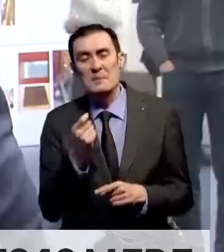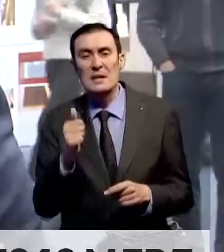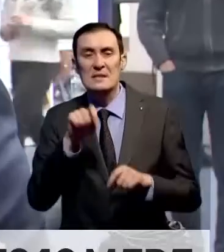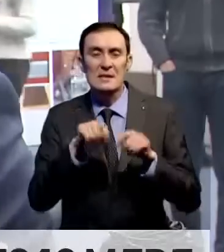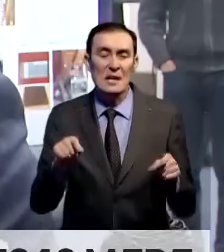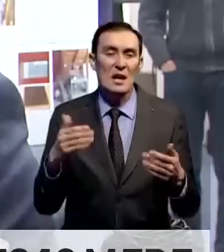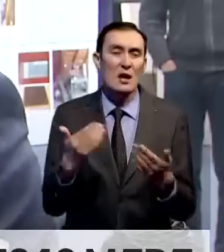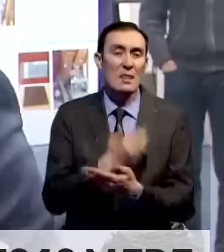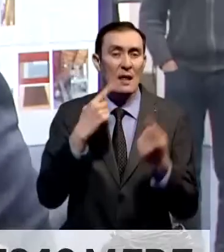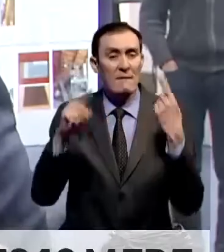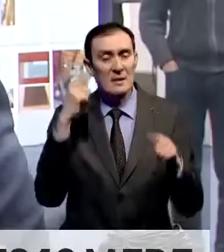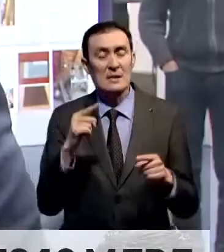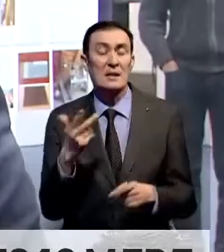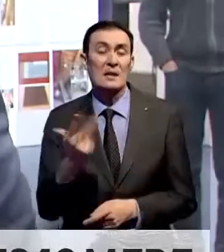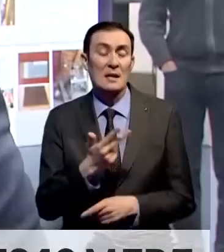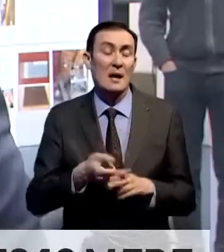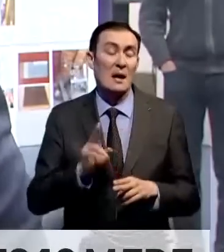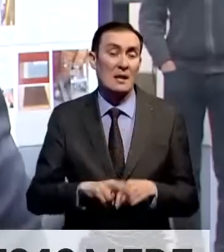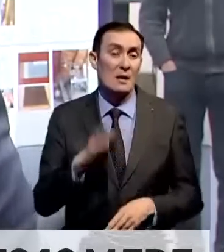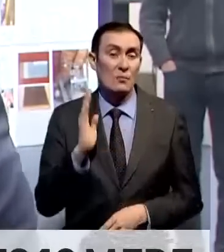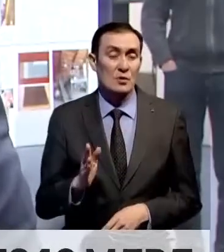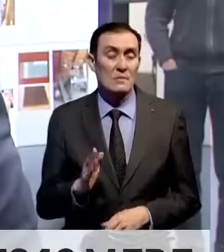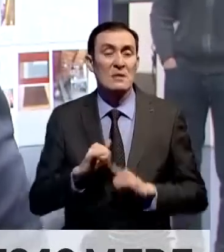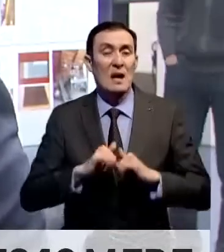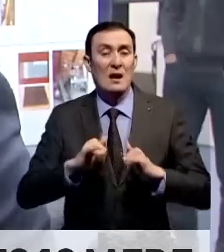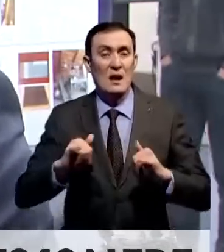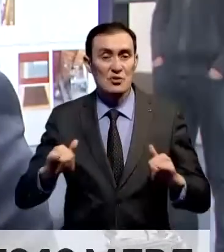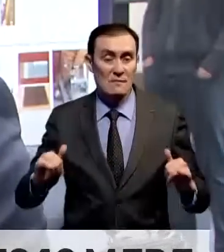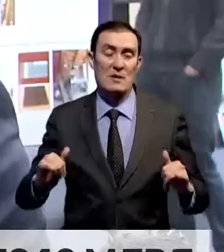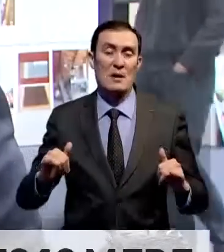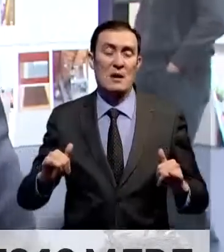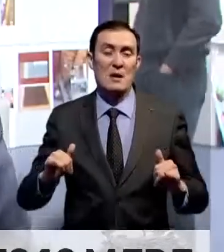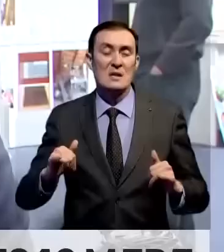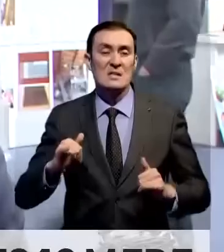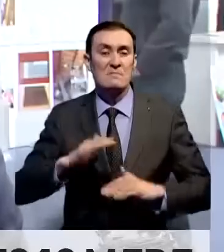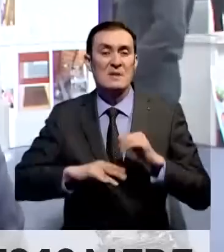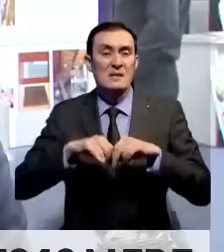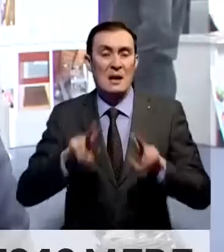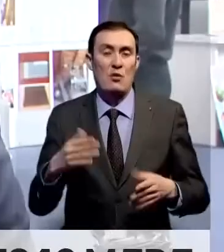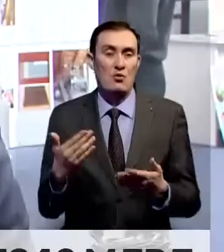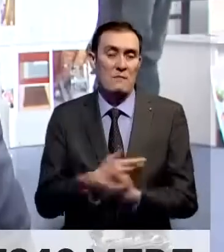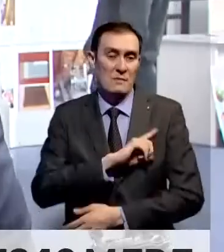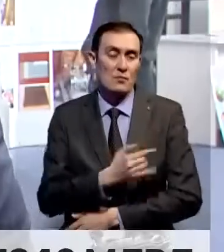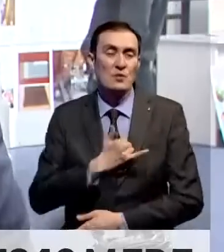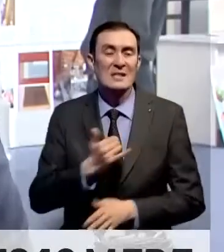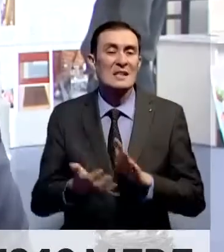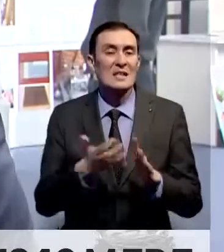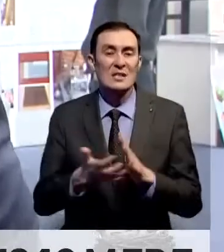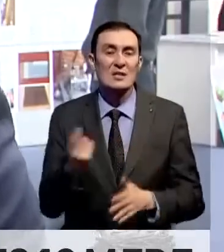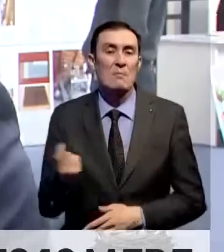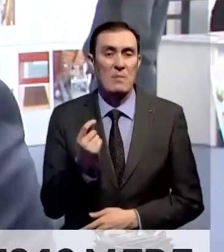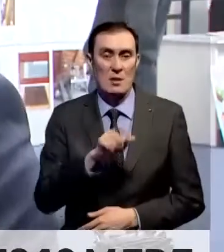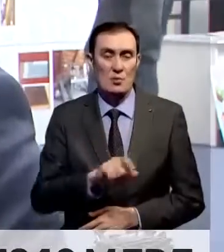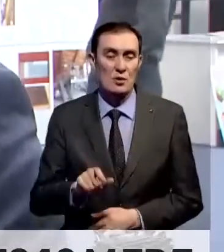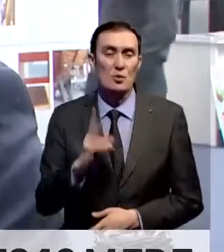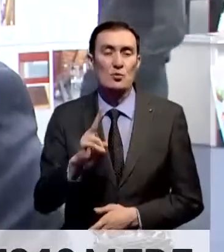создания инноваций. И третье – мы сейчас будем наращивать кадровую подпитку науки. У нас критически мало людей,